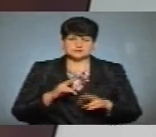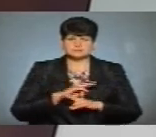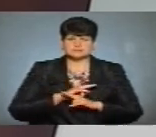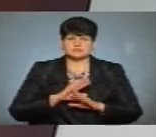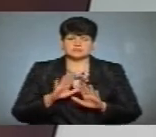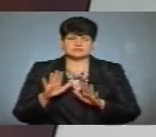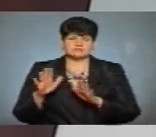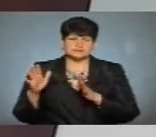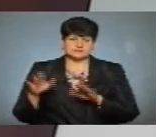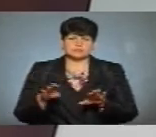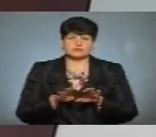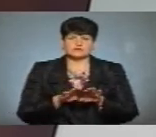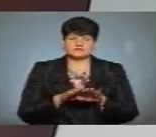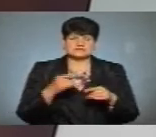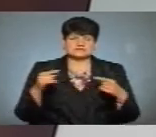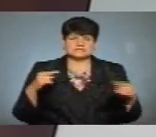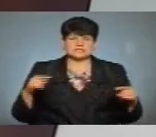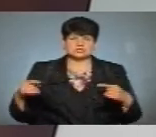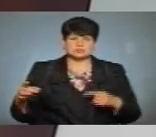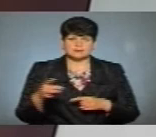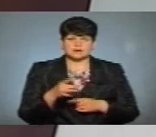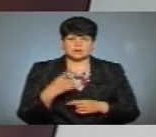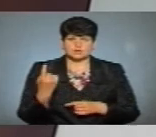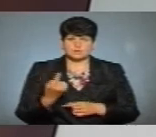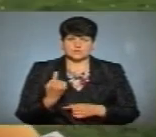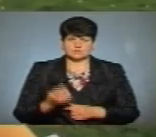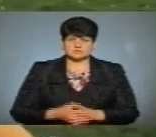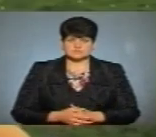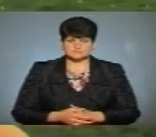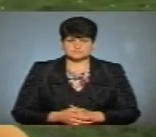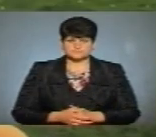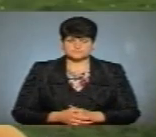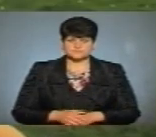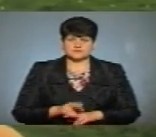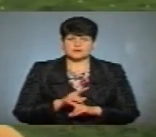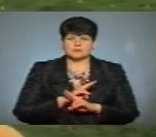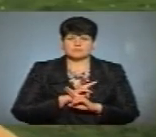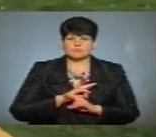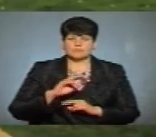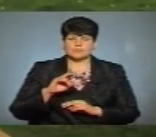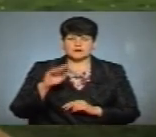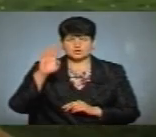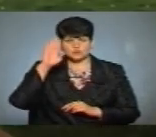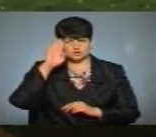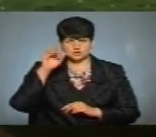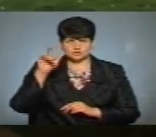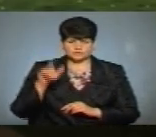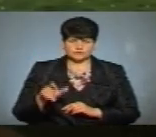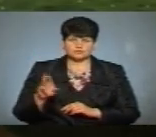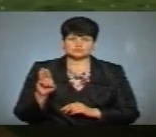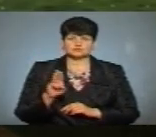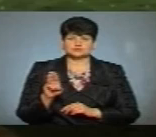Володимир Паничев, порівняно з іншими районами області. Помер чоловік